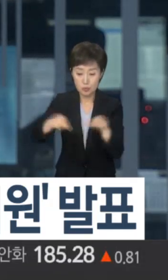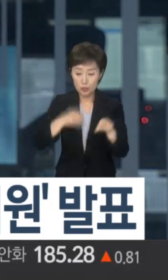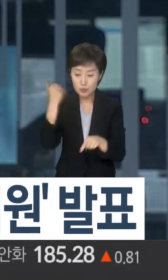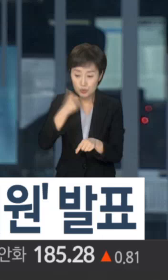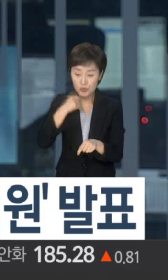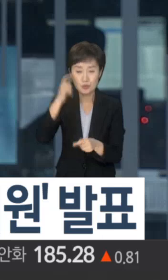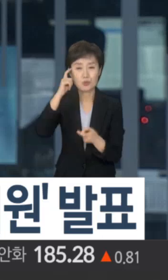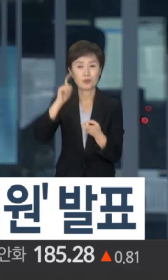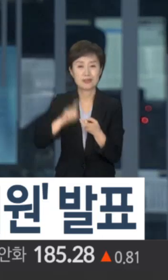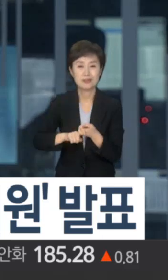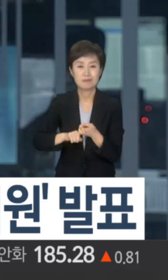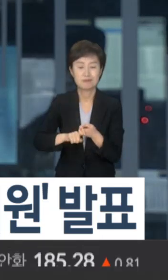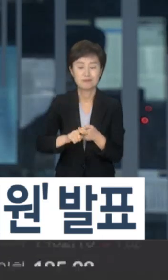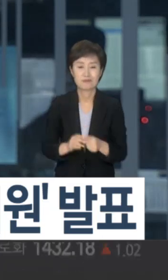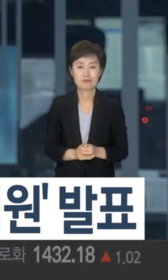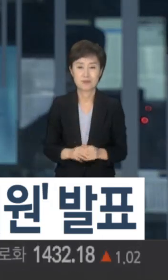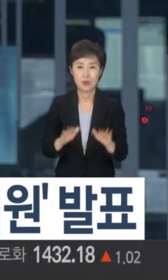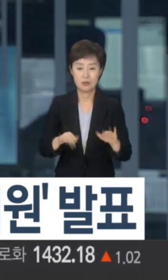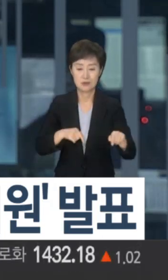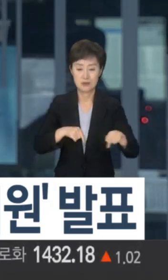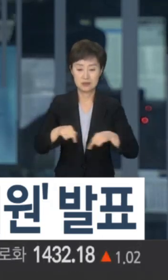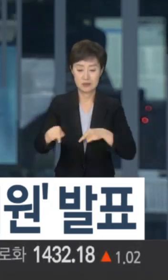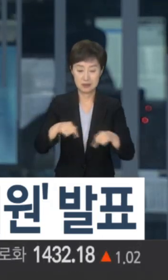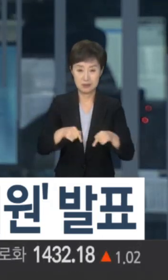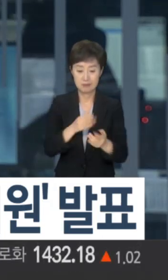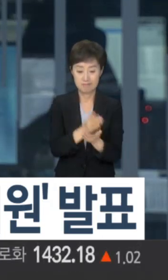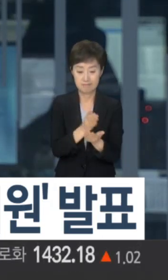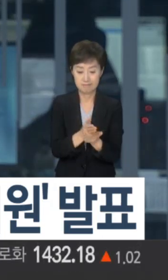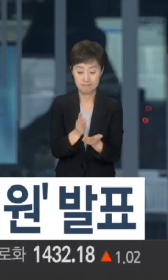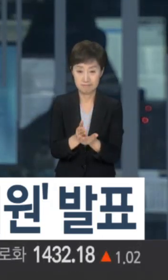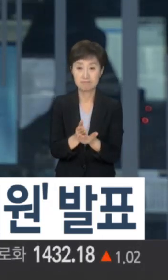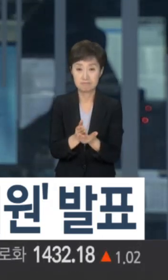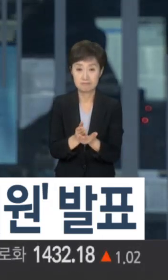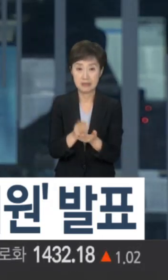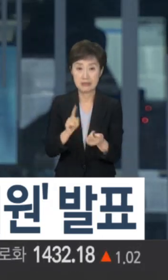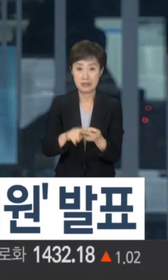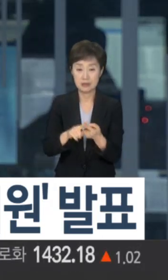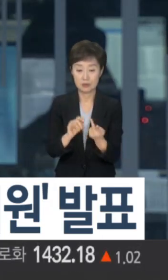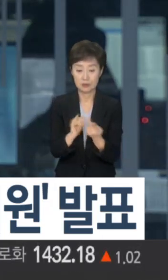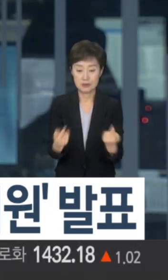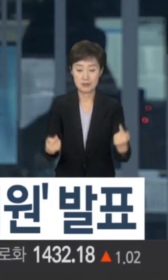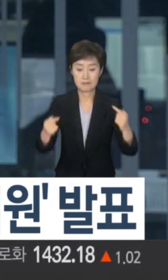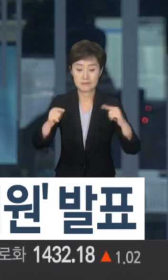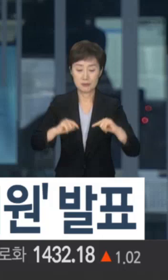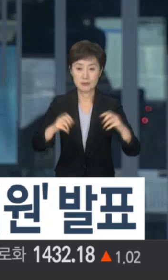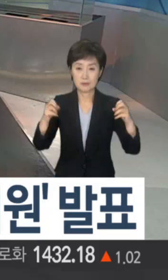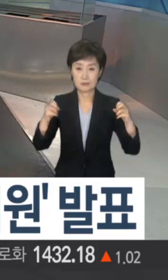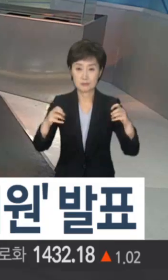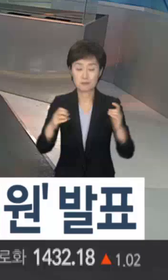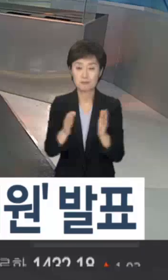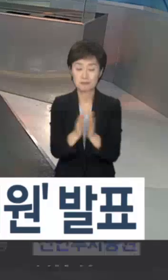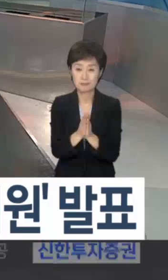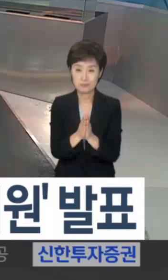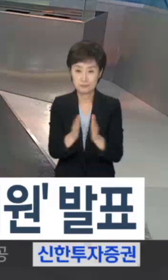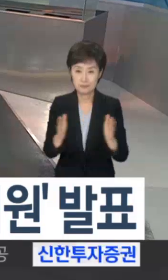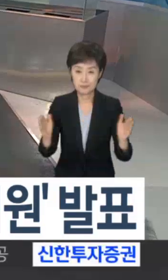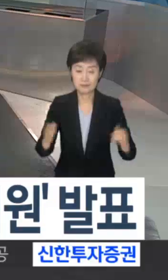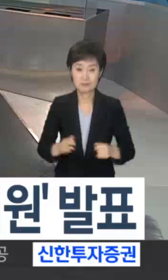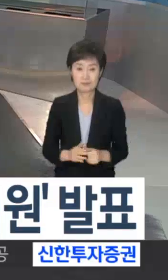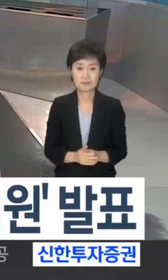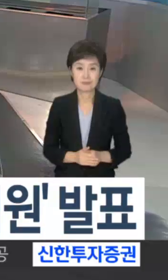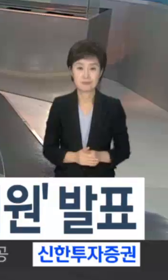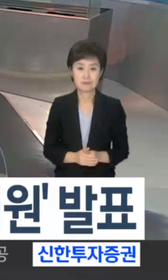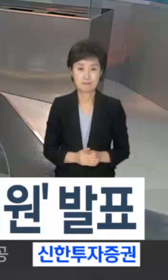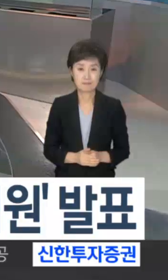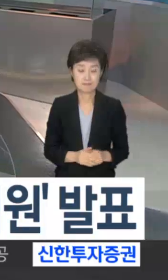쏠리는데요. 오늘의 정치권 이슈, 정연국 전 청와대 대변인, 복기왕 전 민주당 선대위 대변인 두 분과 함께